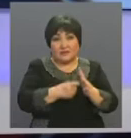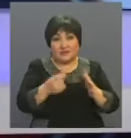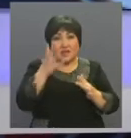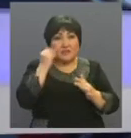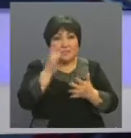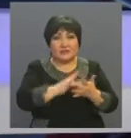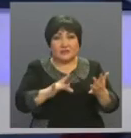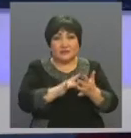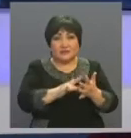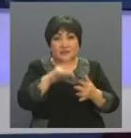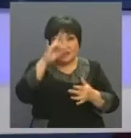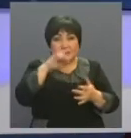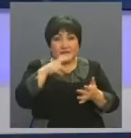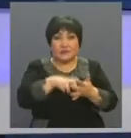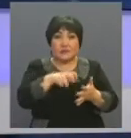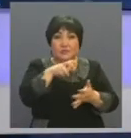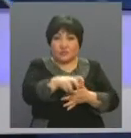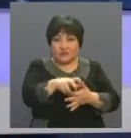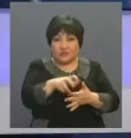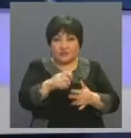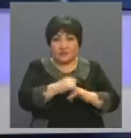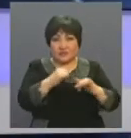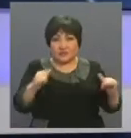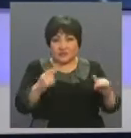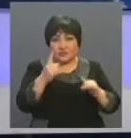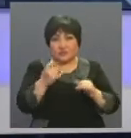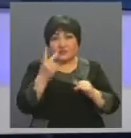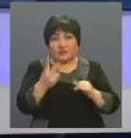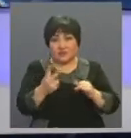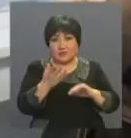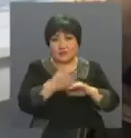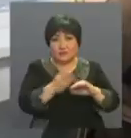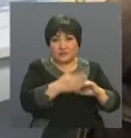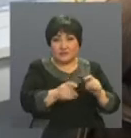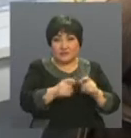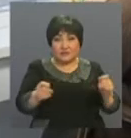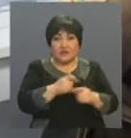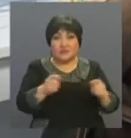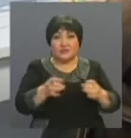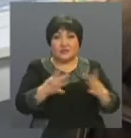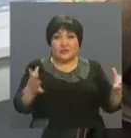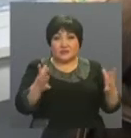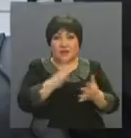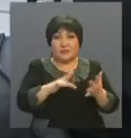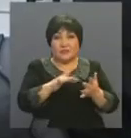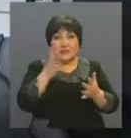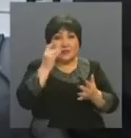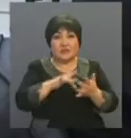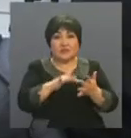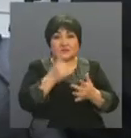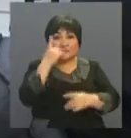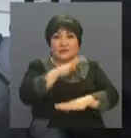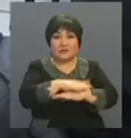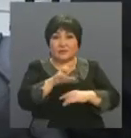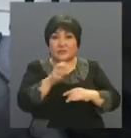Қазпоштаның жетілдірілген 102 бөлімшесі ашылды. Ашылу салтанатына Алматы қаласының әкімі Бауыржан Байбек пен Самұрық Қазына қорының